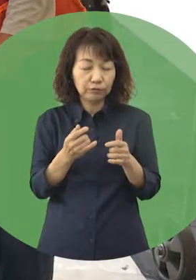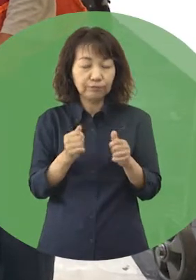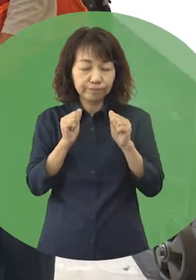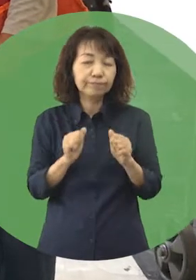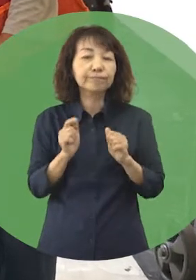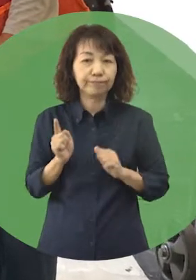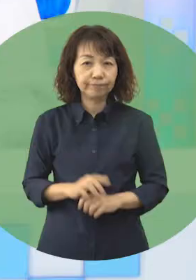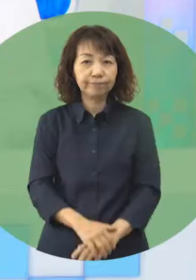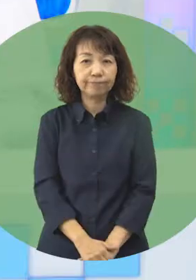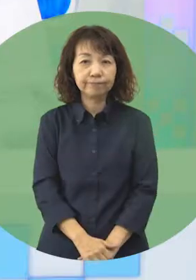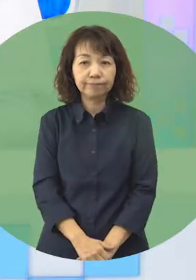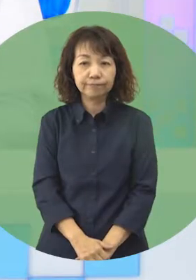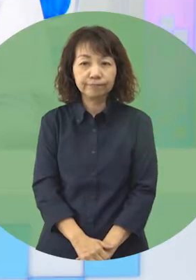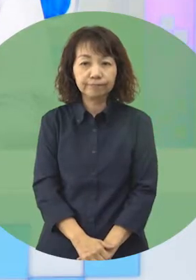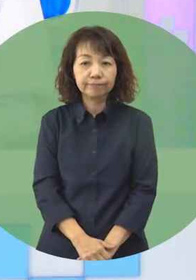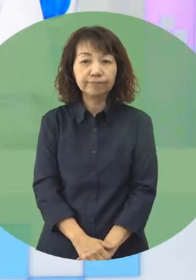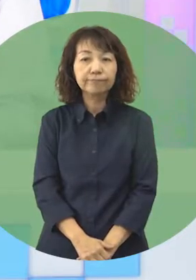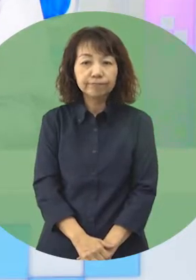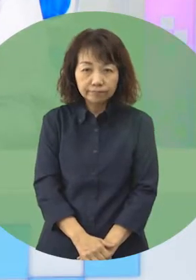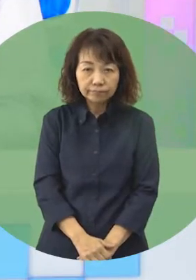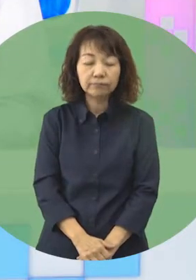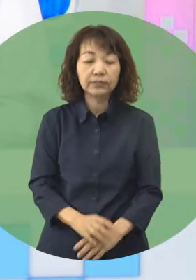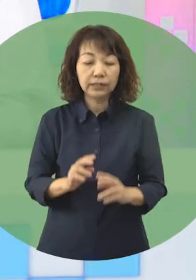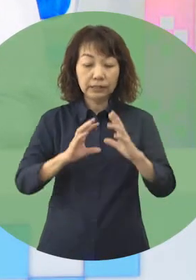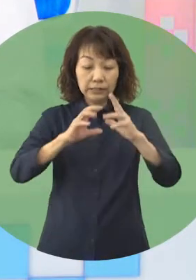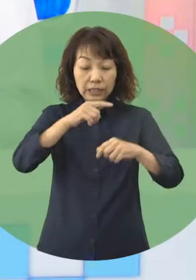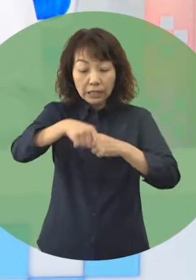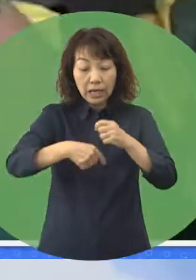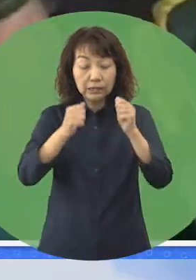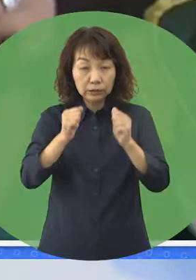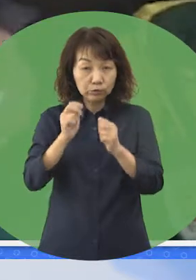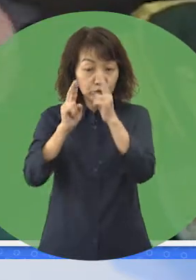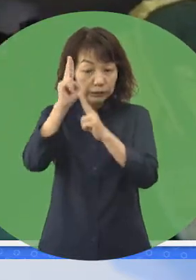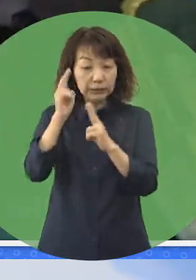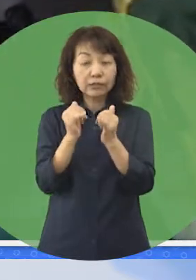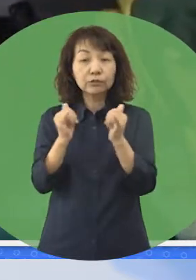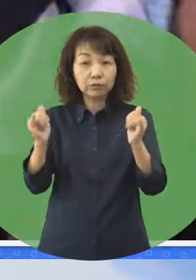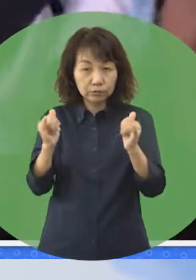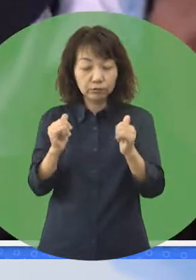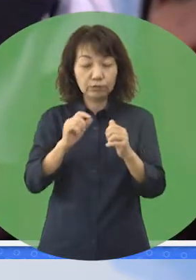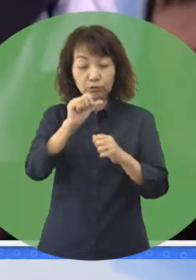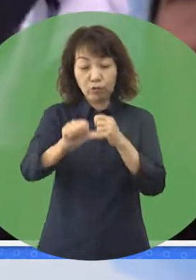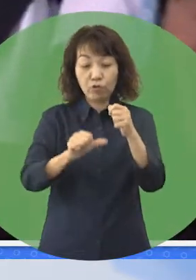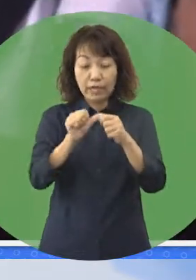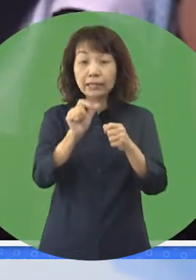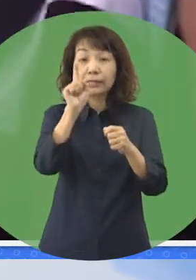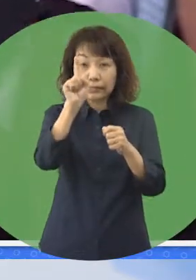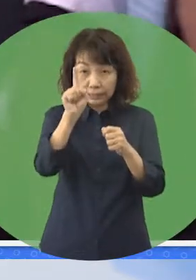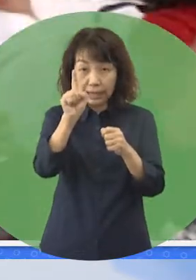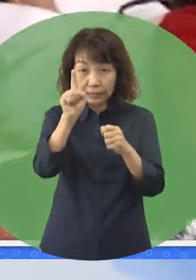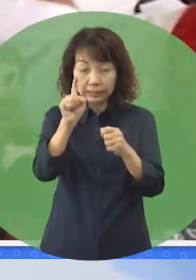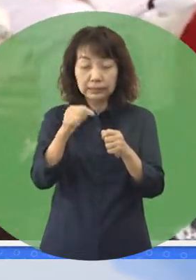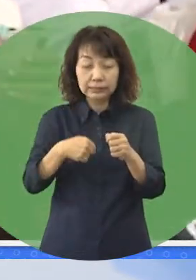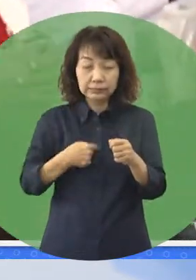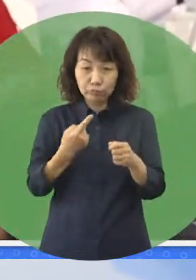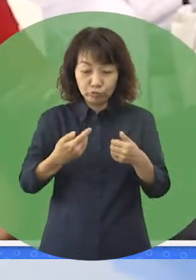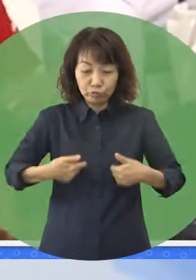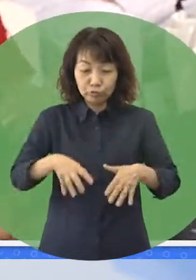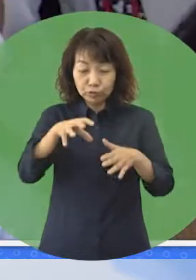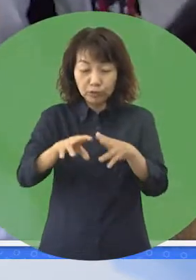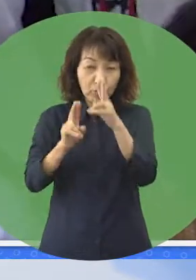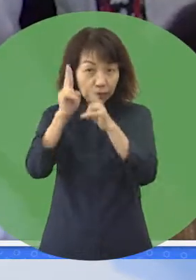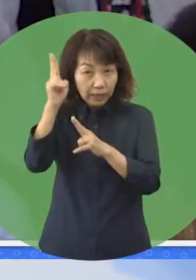ゃ。 そうした世界中のウチナアンチョが5年に一度ルーツの沖縄に集い、心を通わ